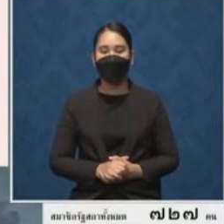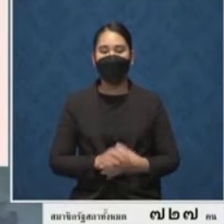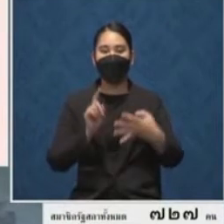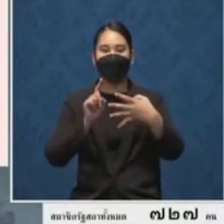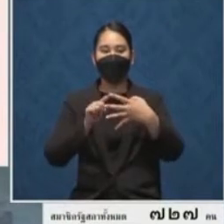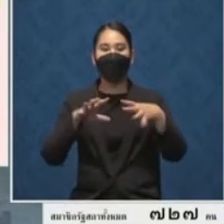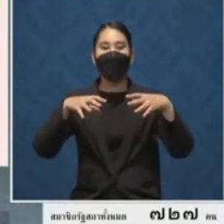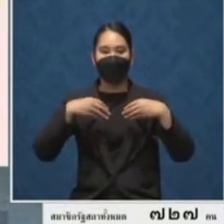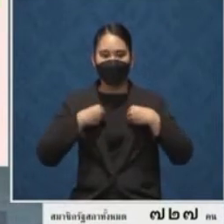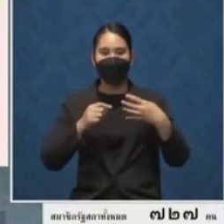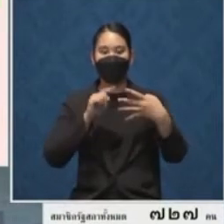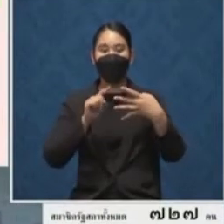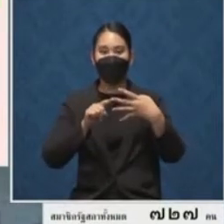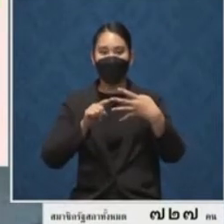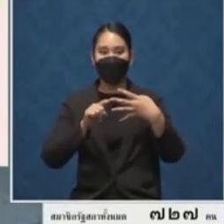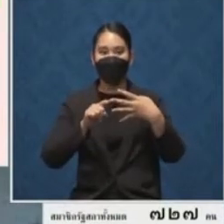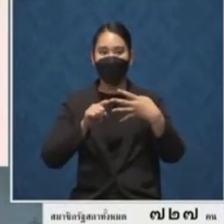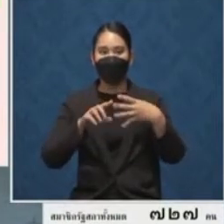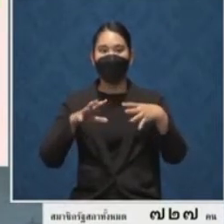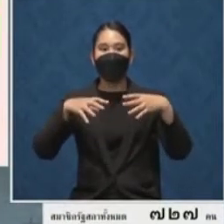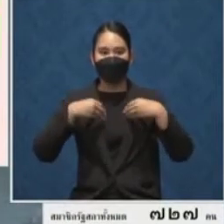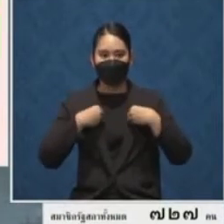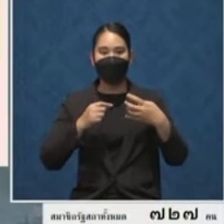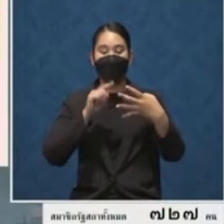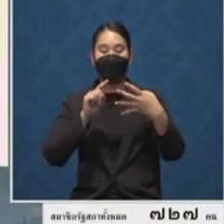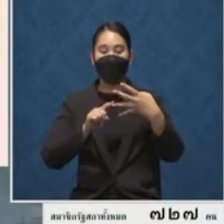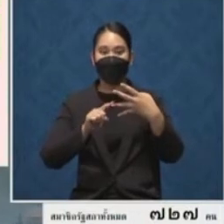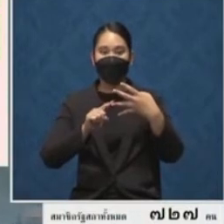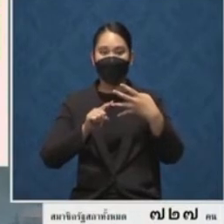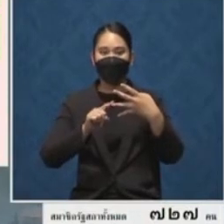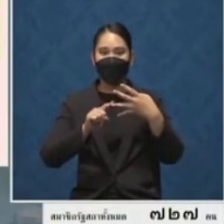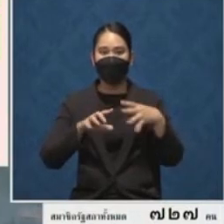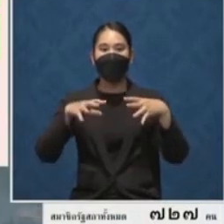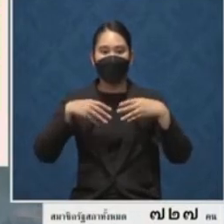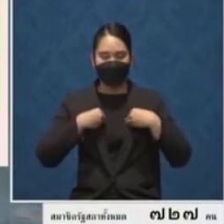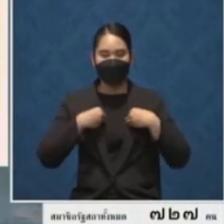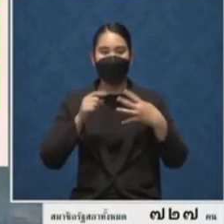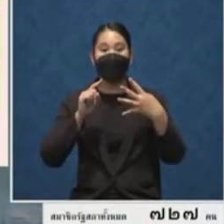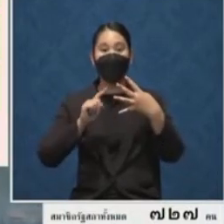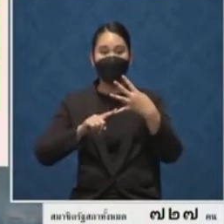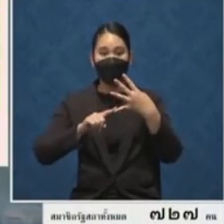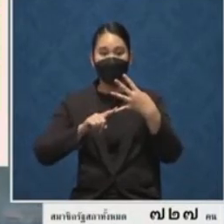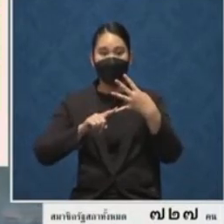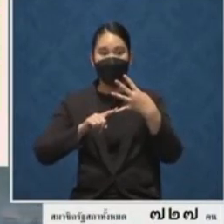รับหลักการ3รับหลักการ4รับหลักการ